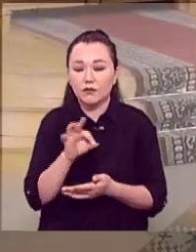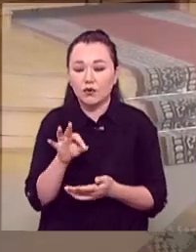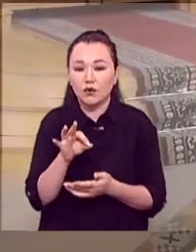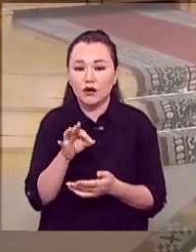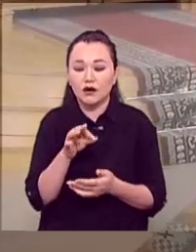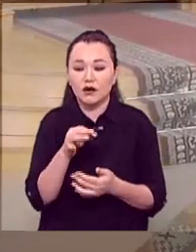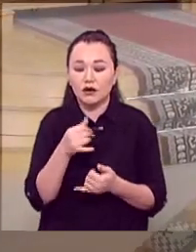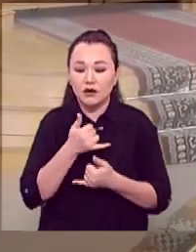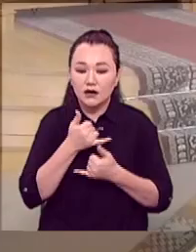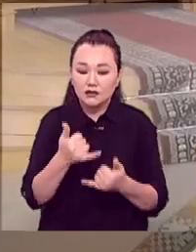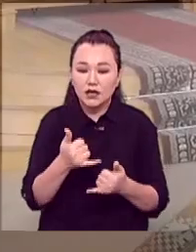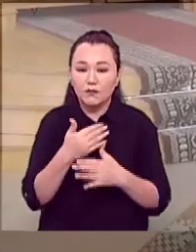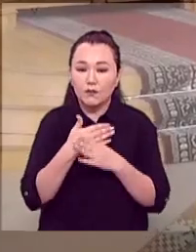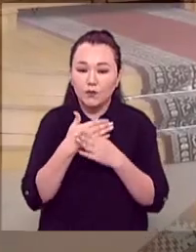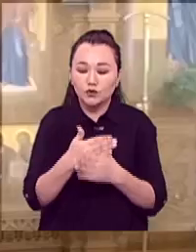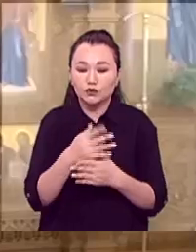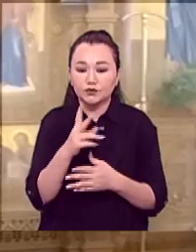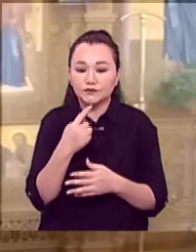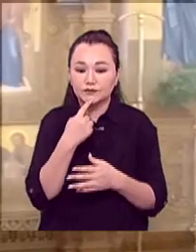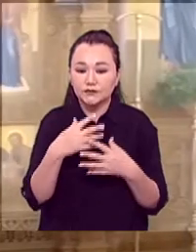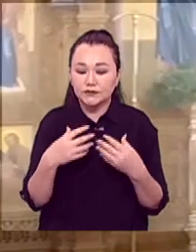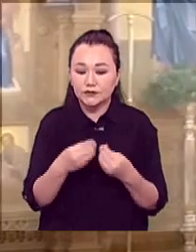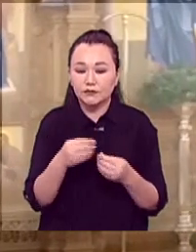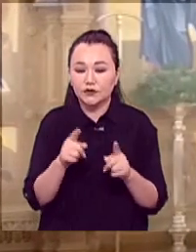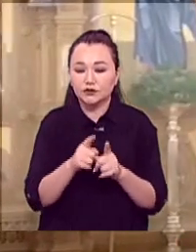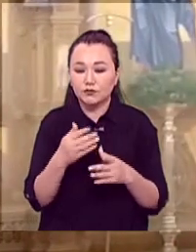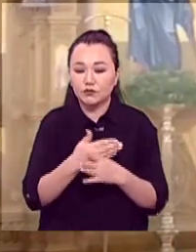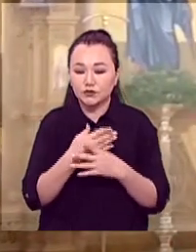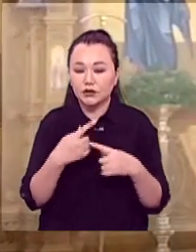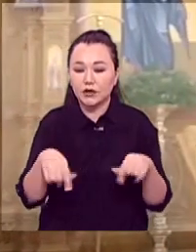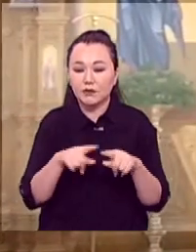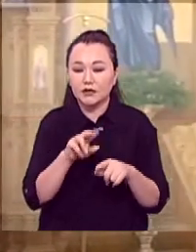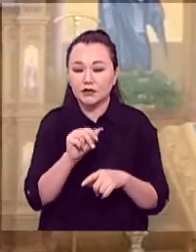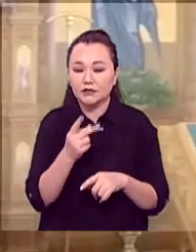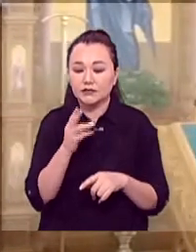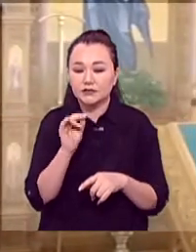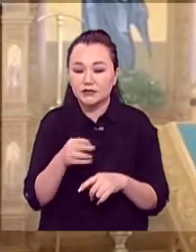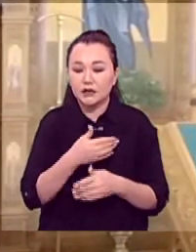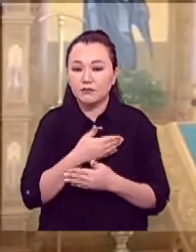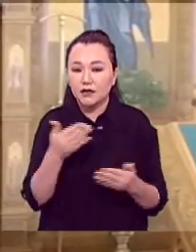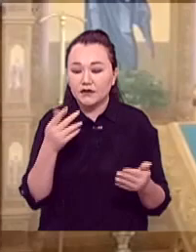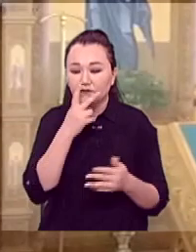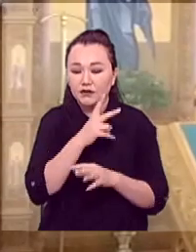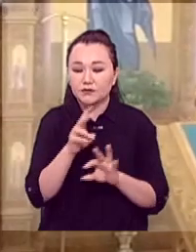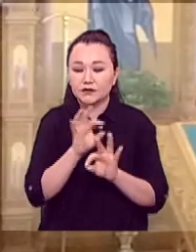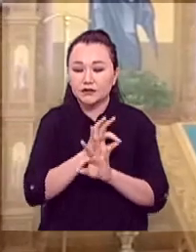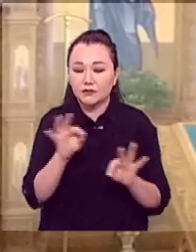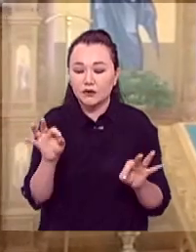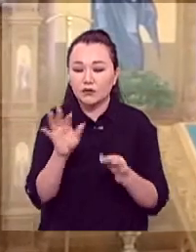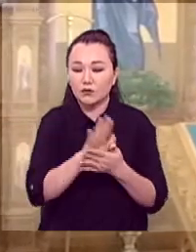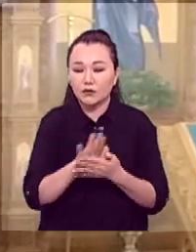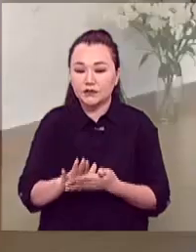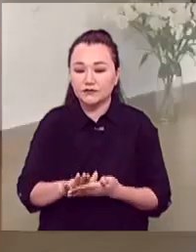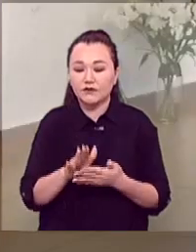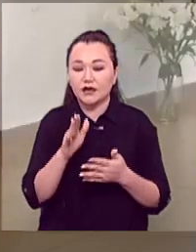оказанию помощи малоимущим также с помощью компании kazing мы видим замечательного убранство этого